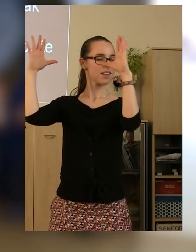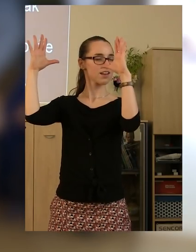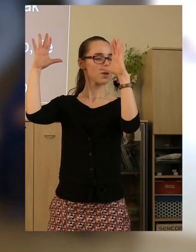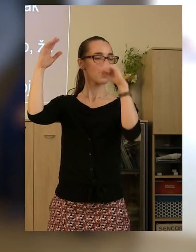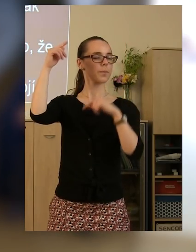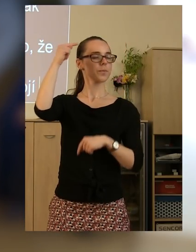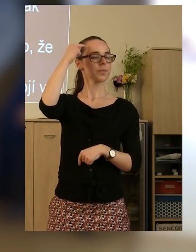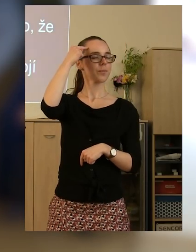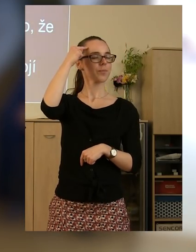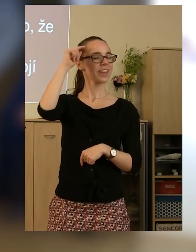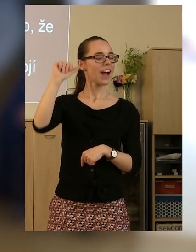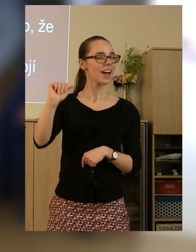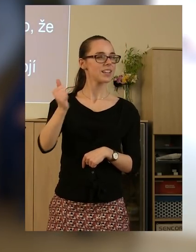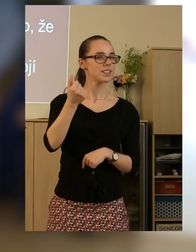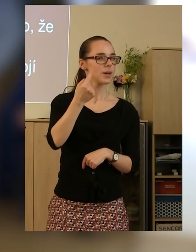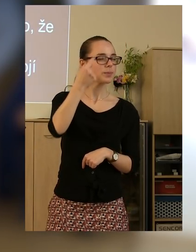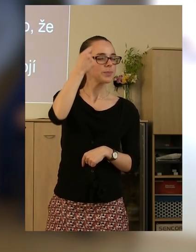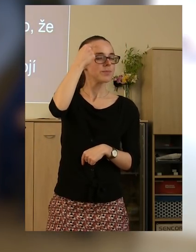vědomí hlubší souvislosti.